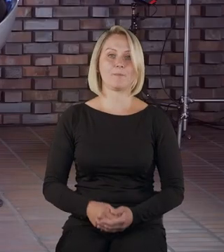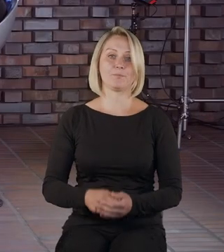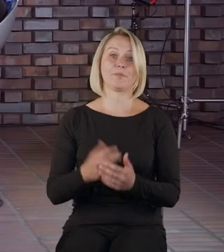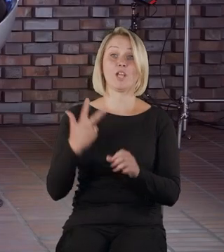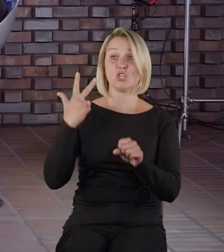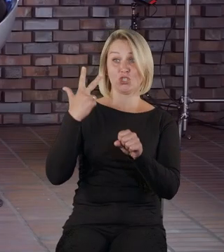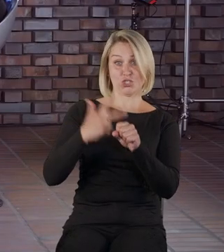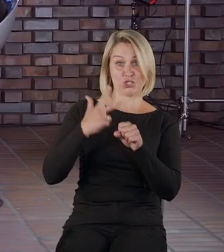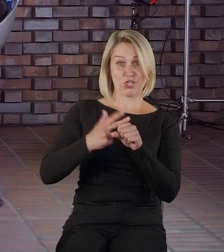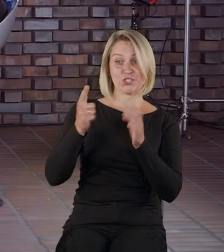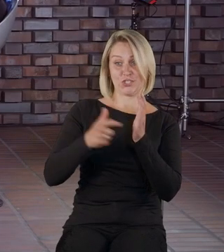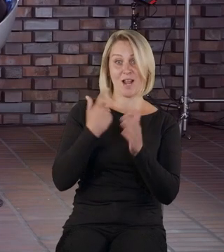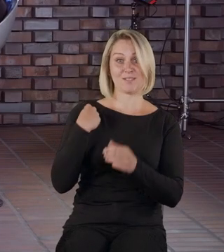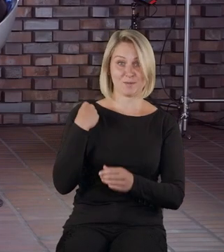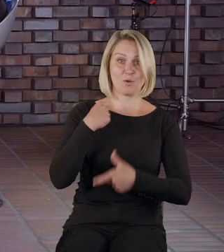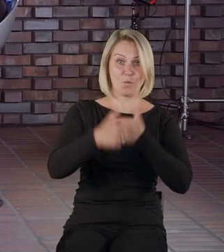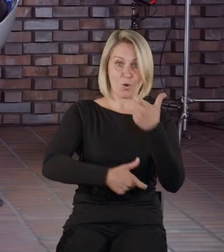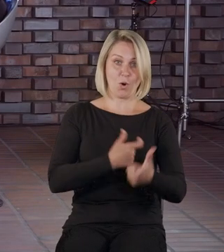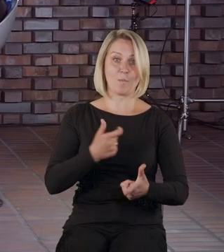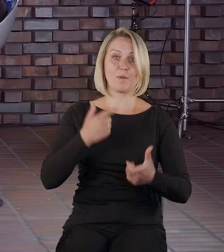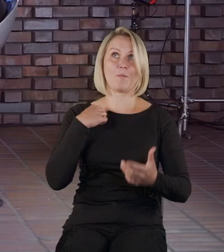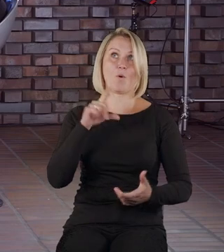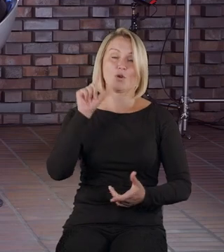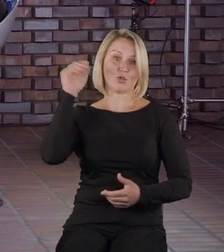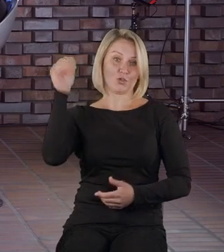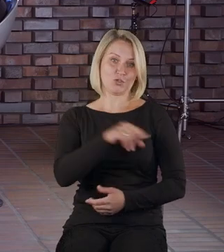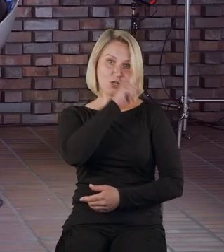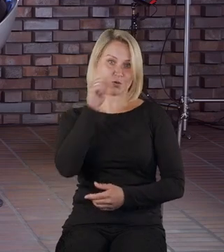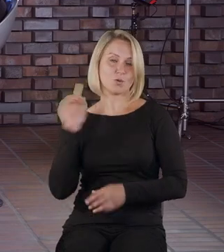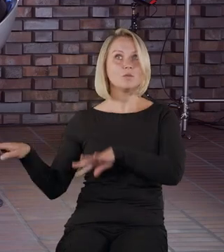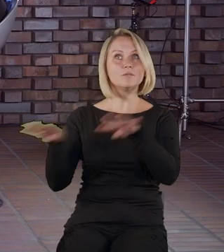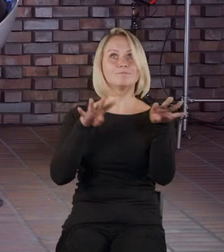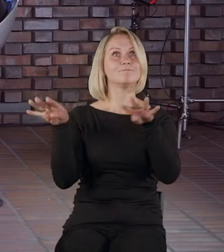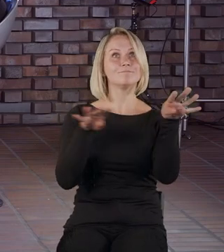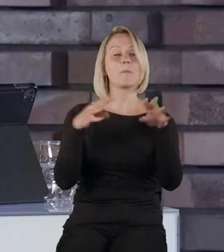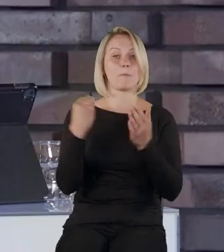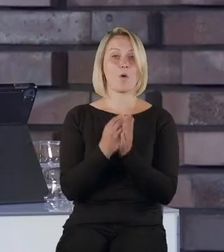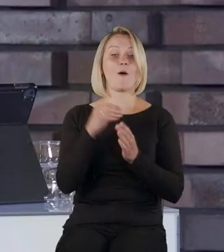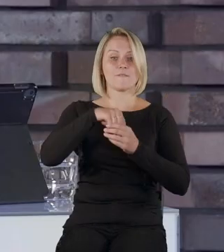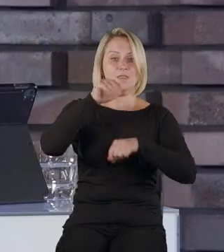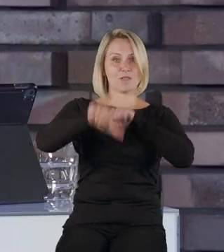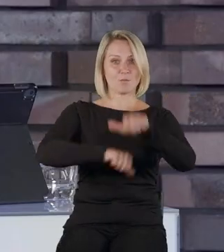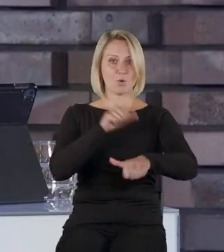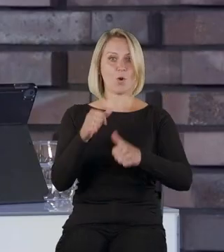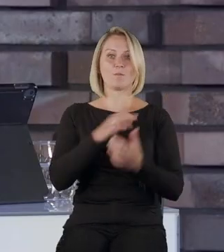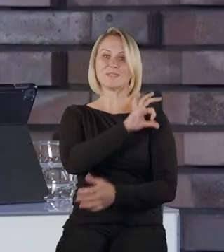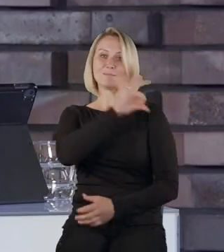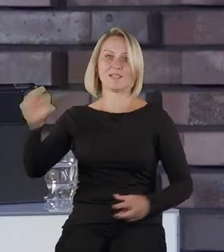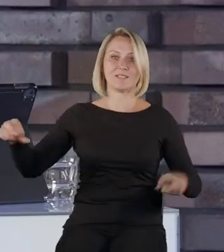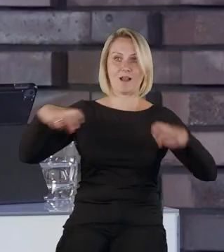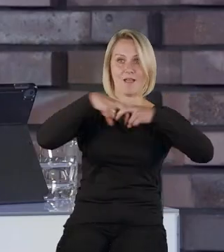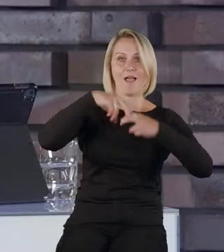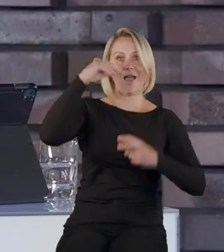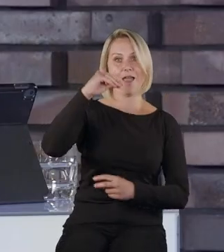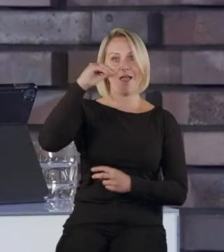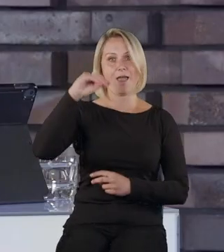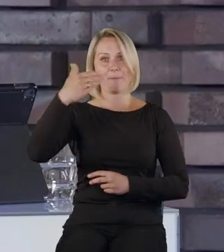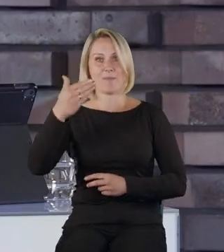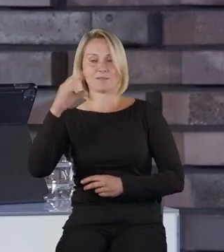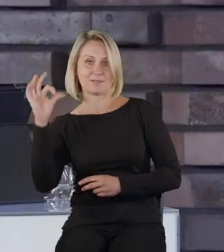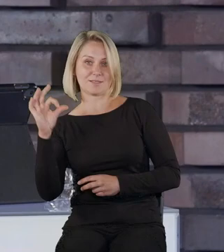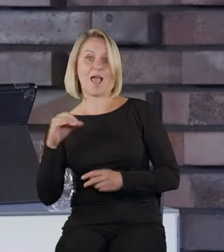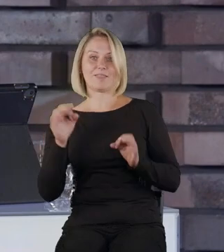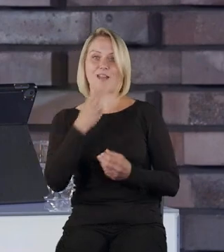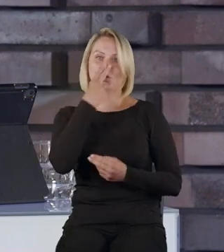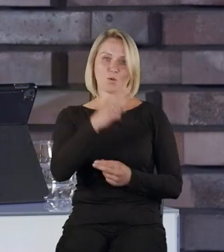30 edycji festiwal zgromadził około 100 tysięcy widzów, a w tym roku przygotowywana jest specjalna wersja online EMSFF. A